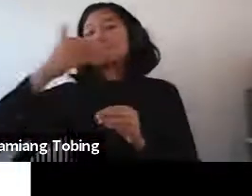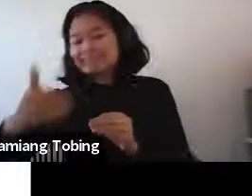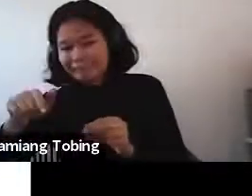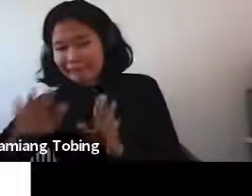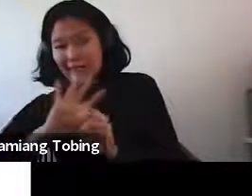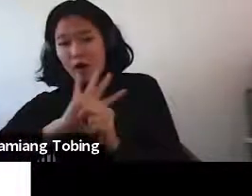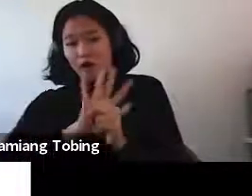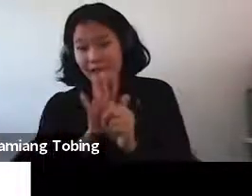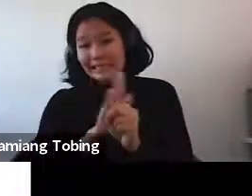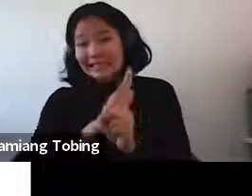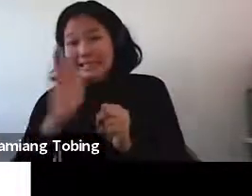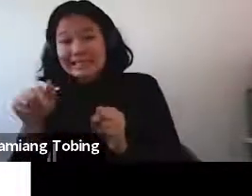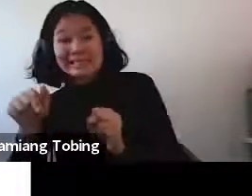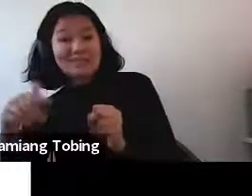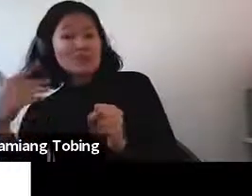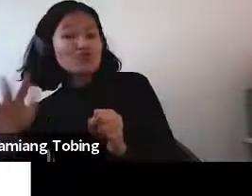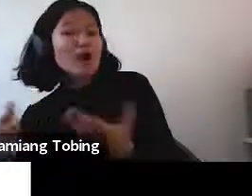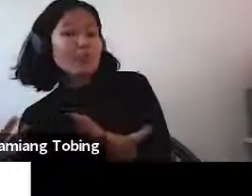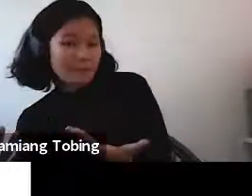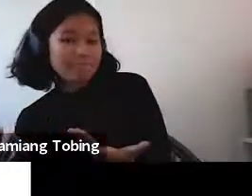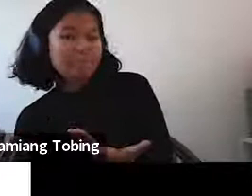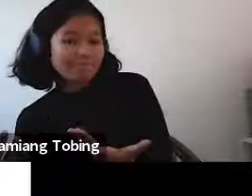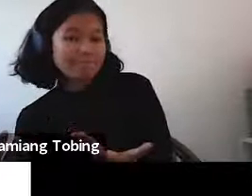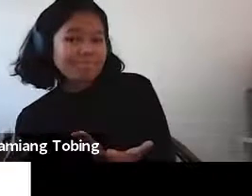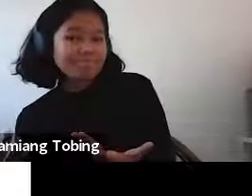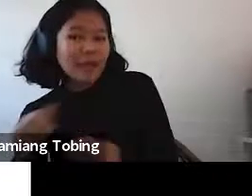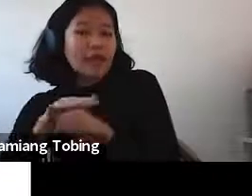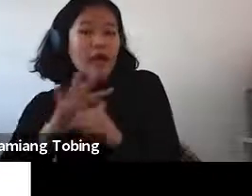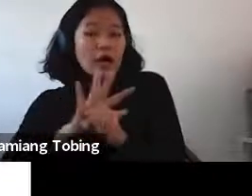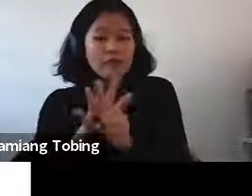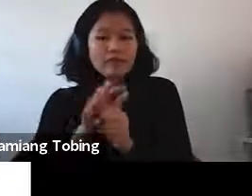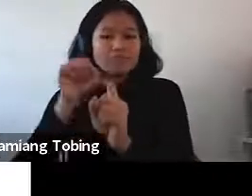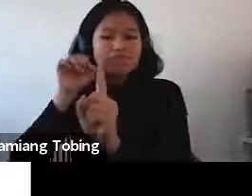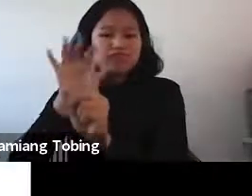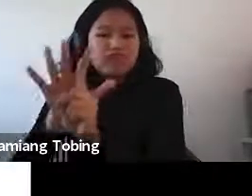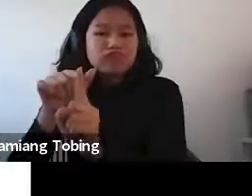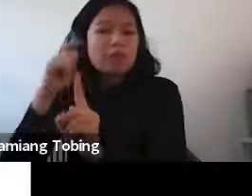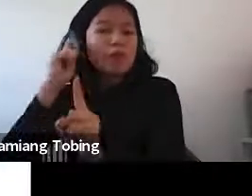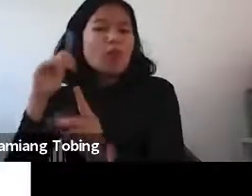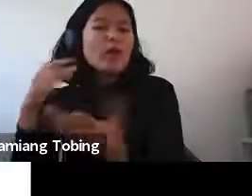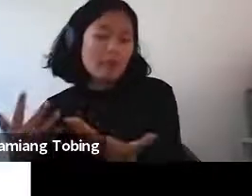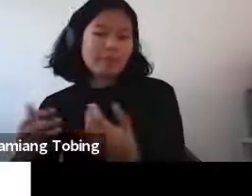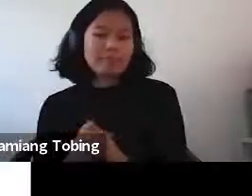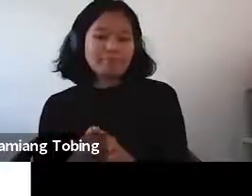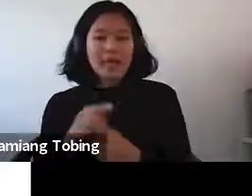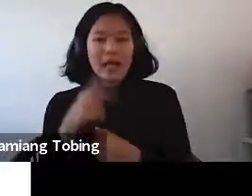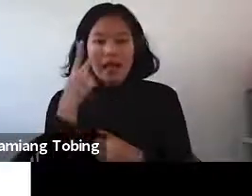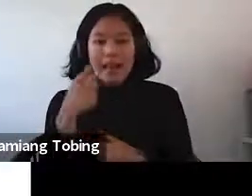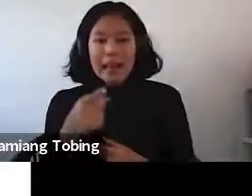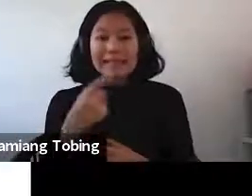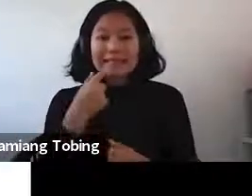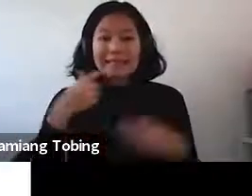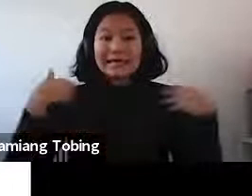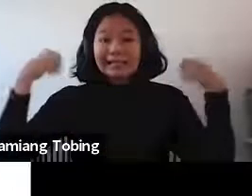atau the gendered impact, sebetulnya itu yang saya ingin sampaikan adalah kita lihat kerentanan perempuan di sektor